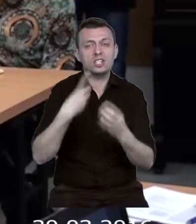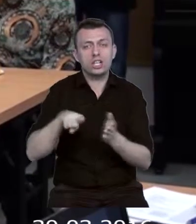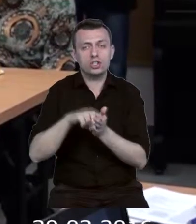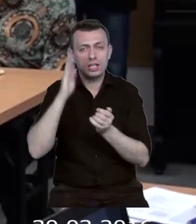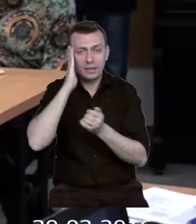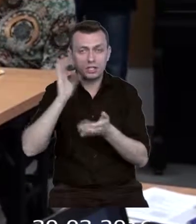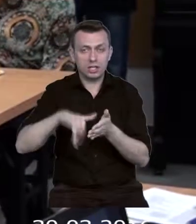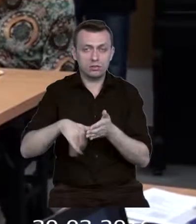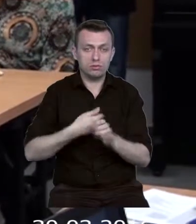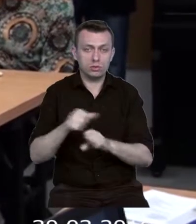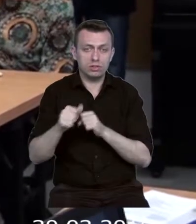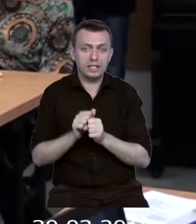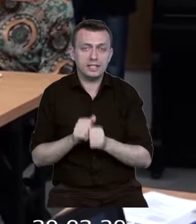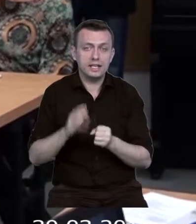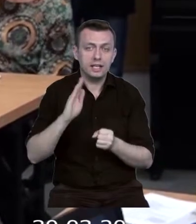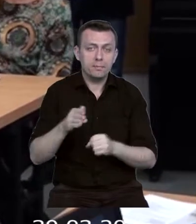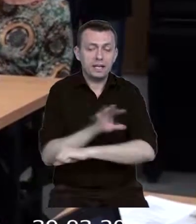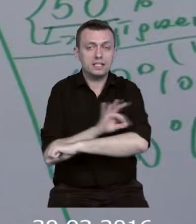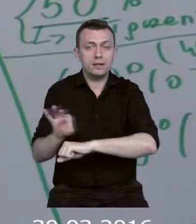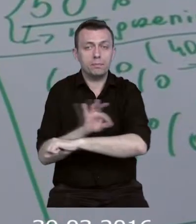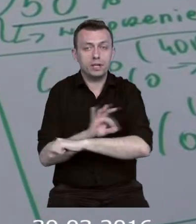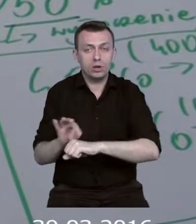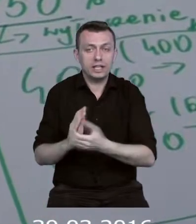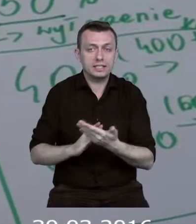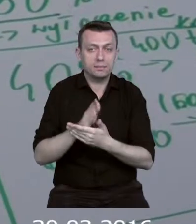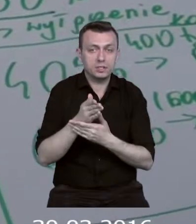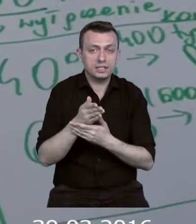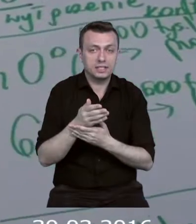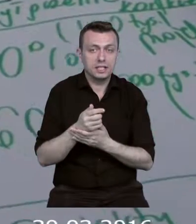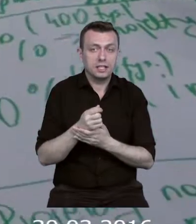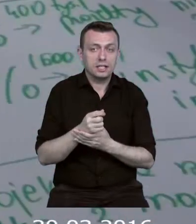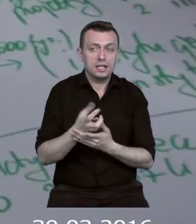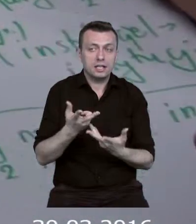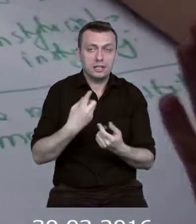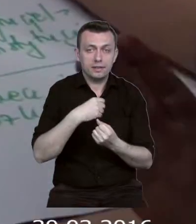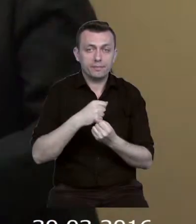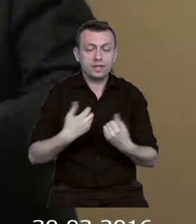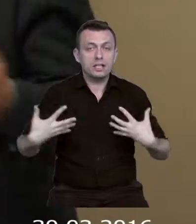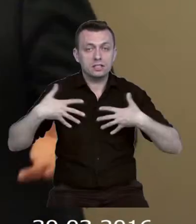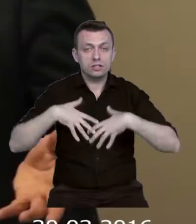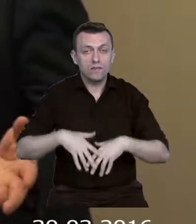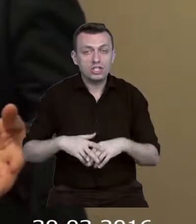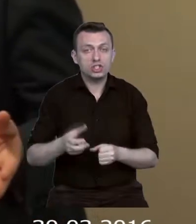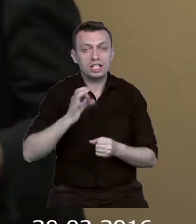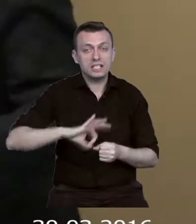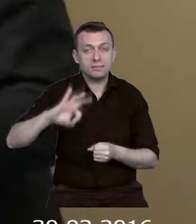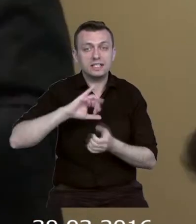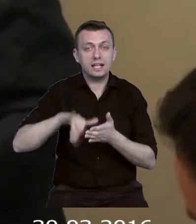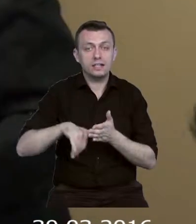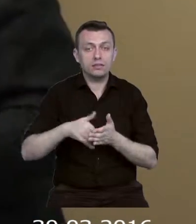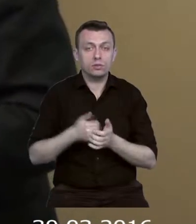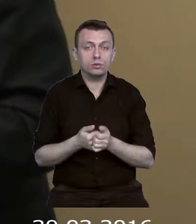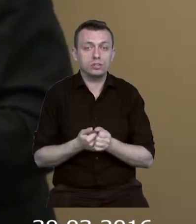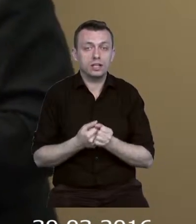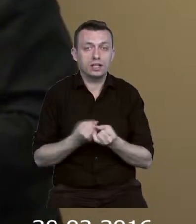się w ramach projektu Budżet Partycypacyjny w Kutnie, realizowanego przez Społeczną Fundację Miasta Kutna w partnerstwie z Miastem